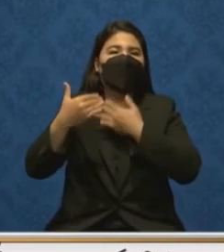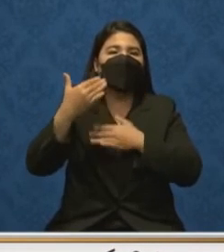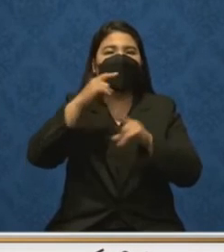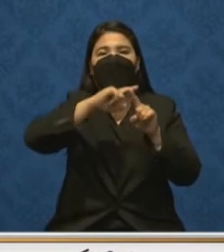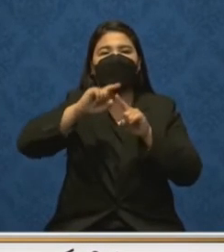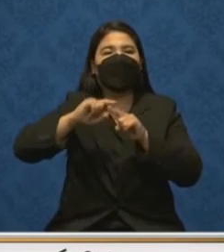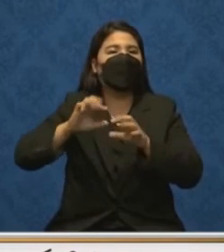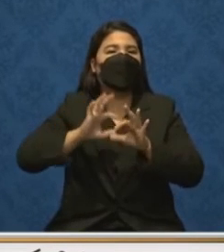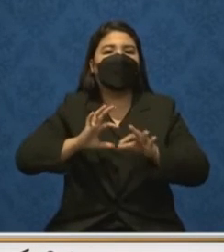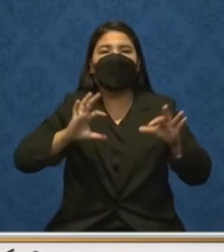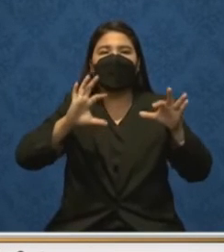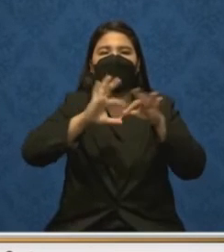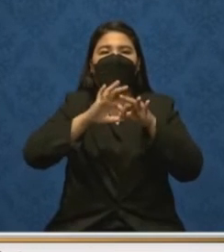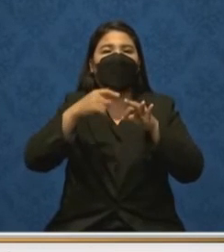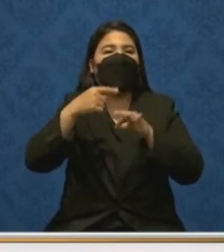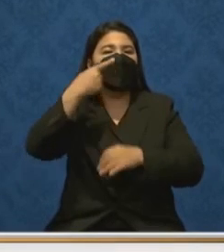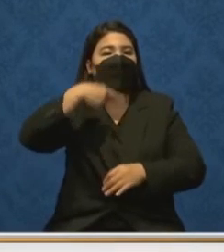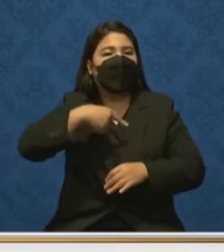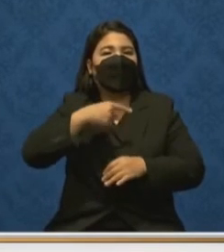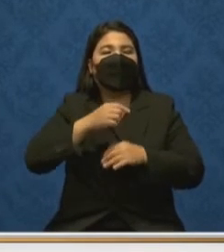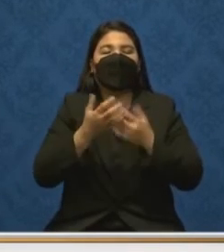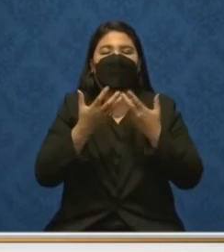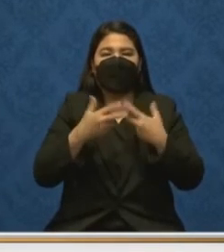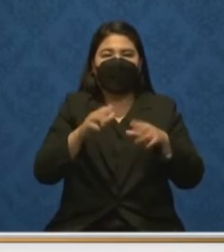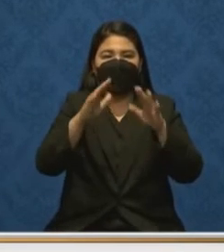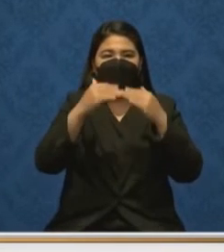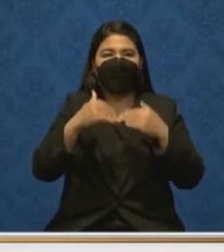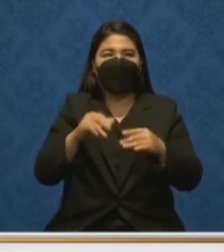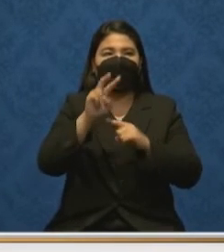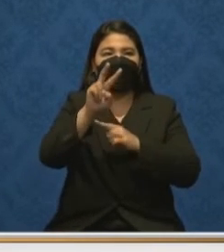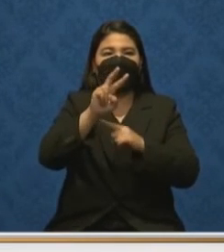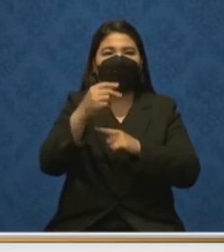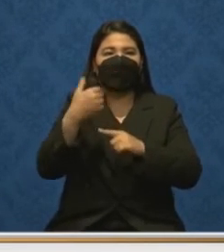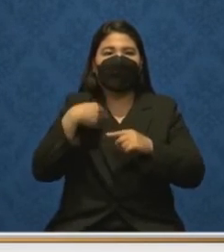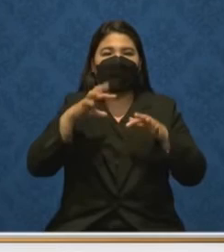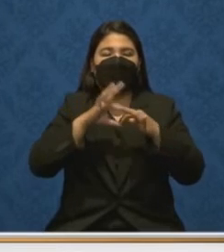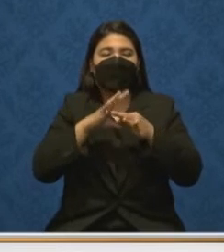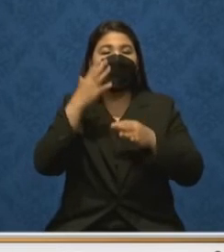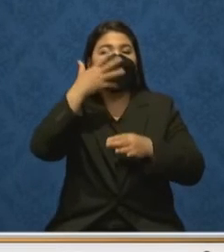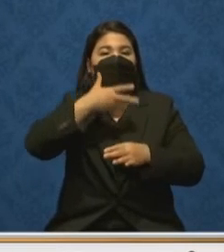่มีอะไรอยู่ในนั้นแล้วก่อ 2. สุขภาพความงาม3.